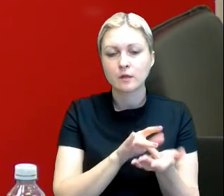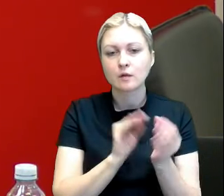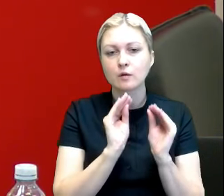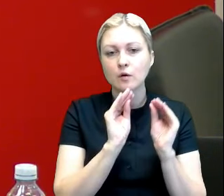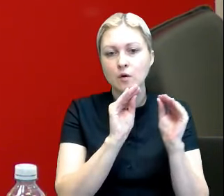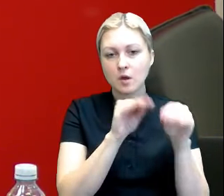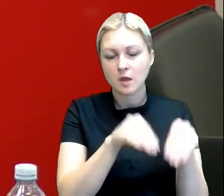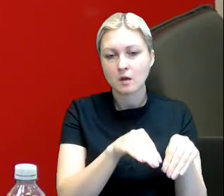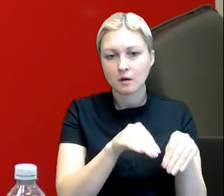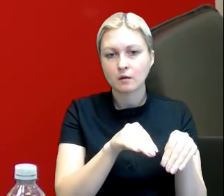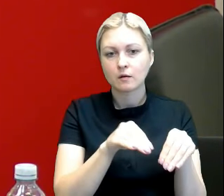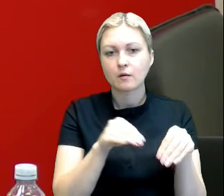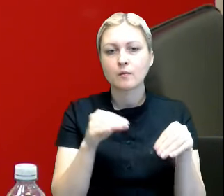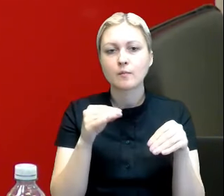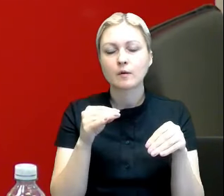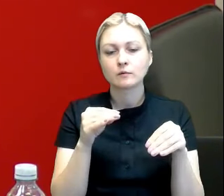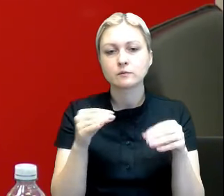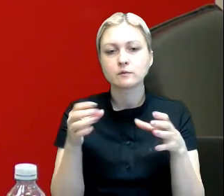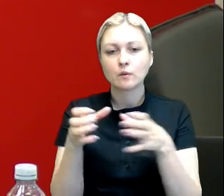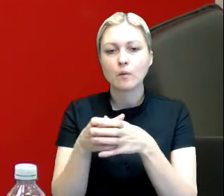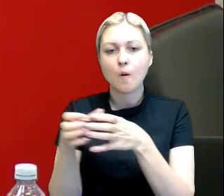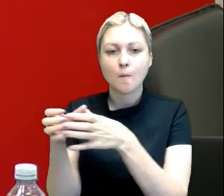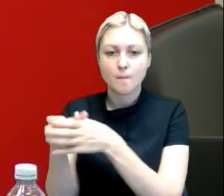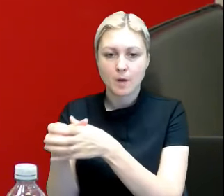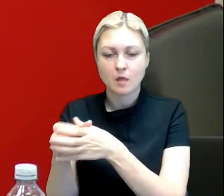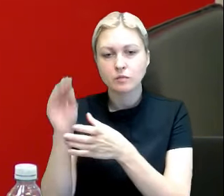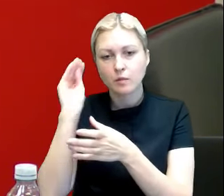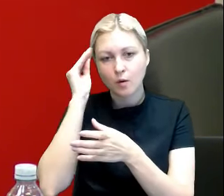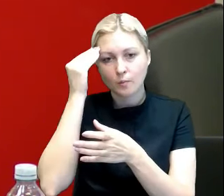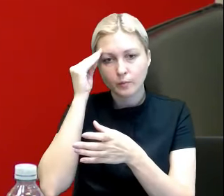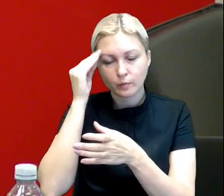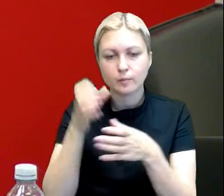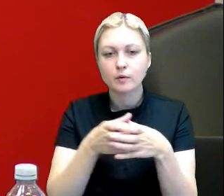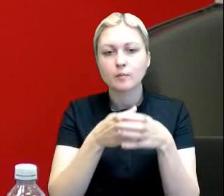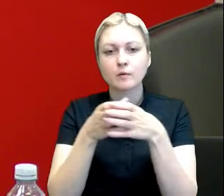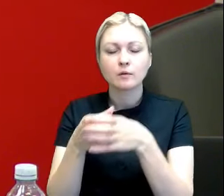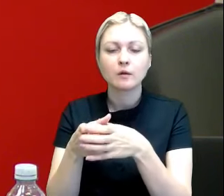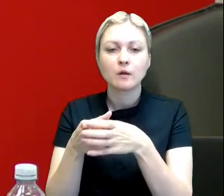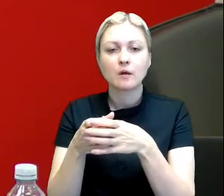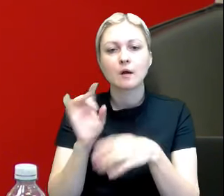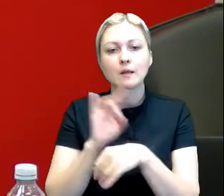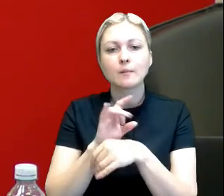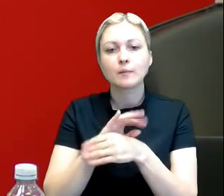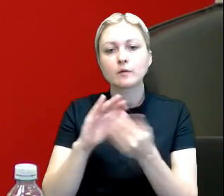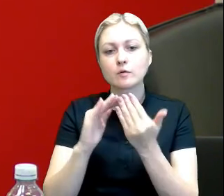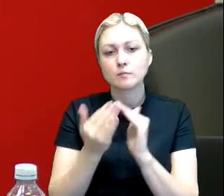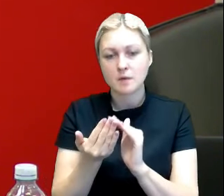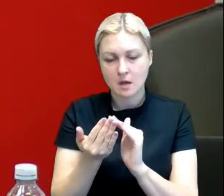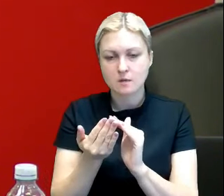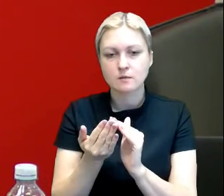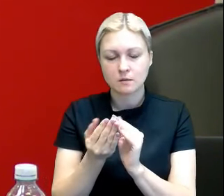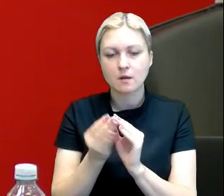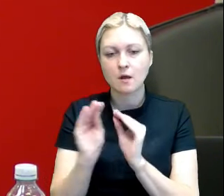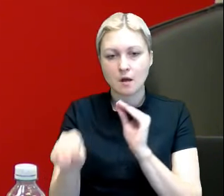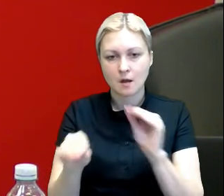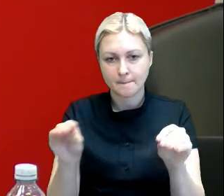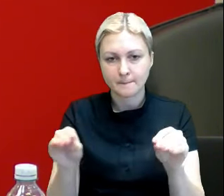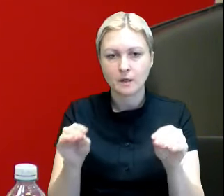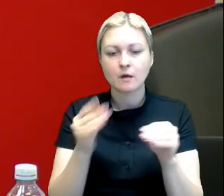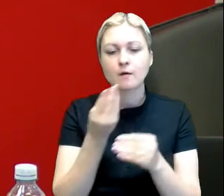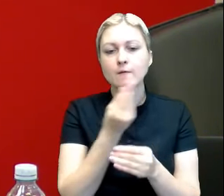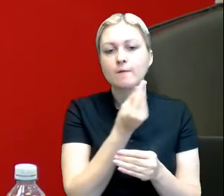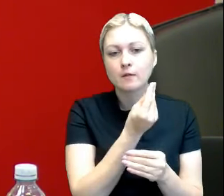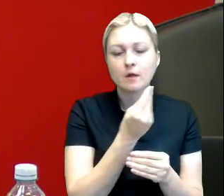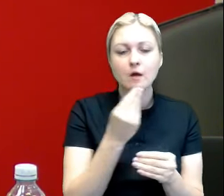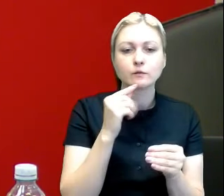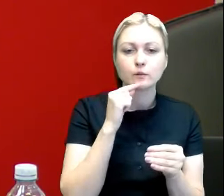komandų aprūpinimas įranga klaipėdos mieste įgyvendinimui klausimas buvo svarstytas finansų ekonomikos miesto plėtros